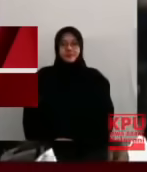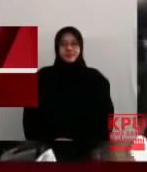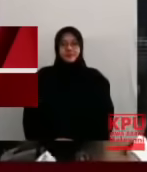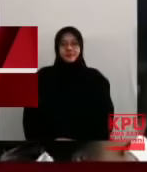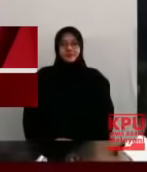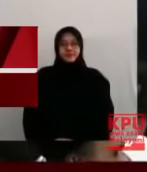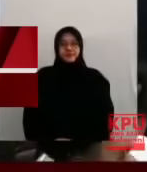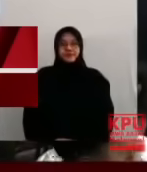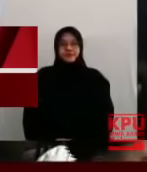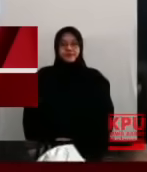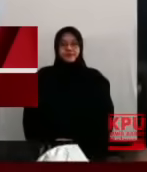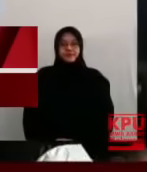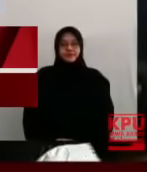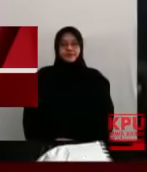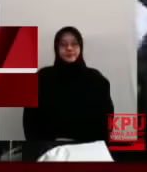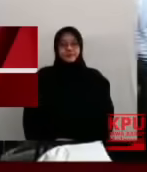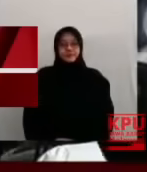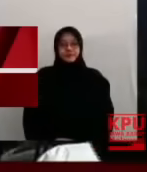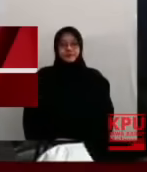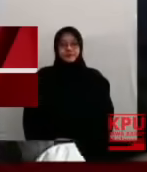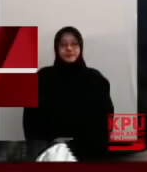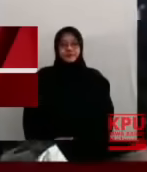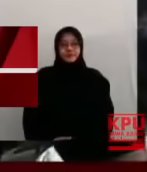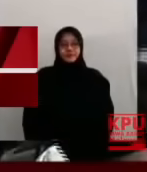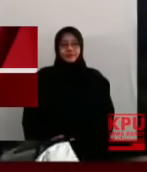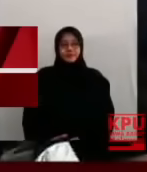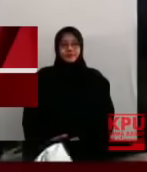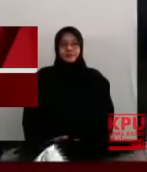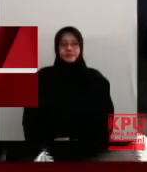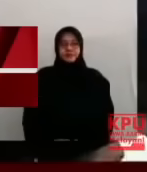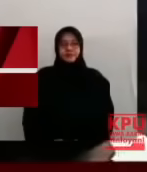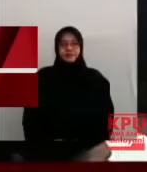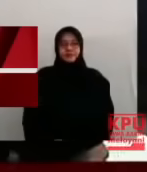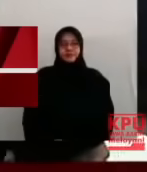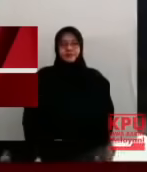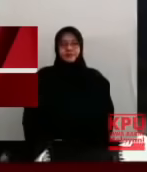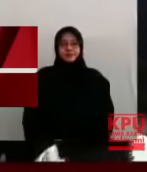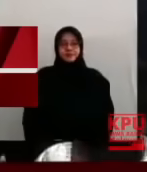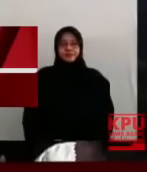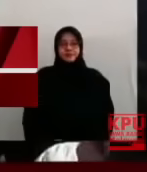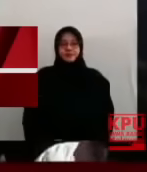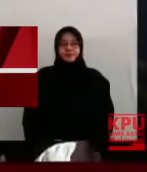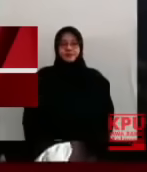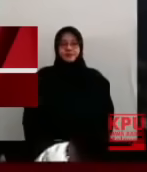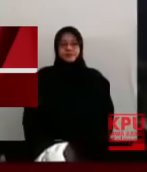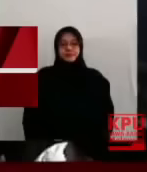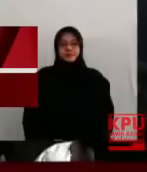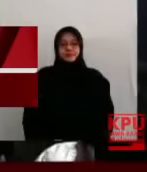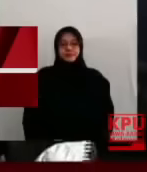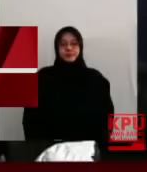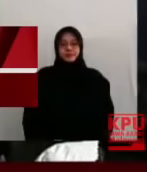tadi baik itu pendukung dan juga masyarakat antusias Untuk mengantarkan pasangan tersebut ke